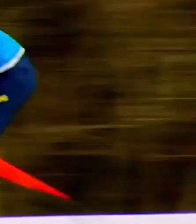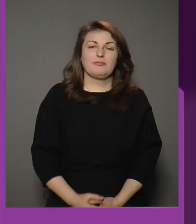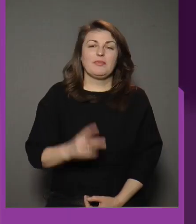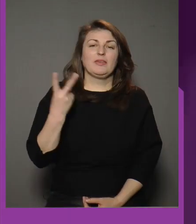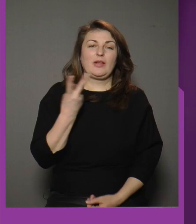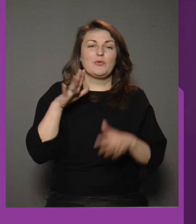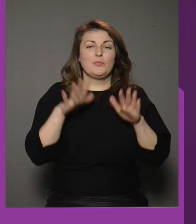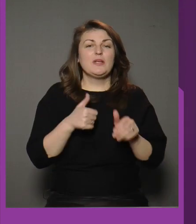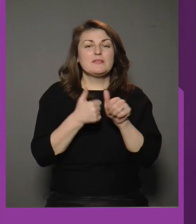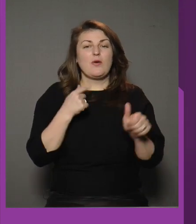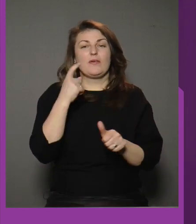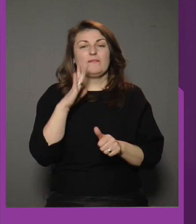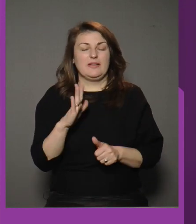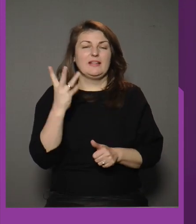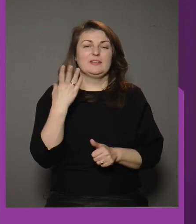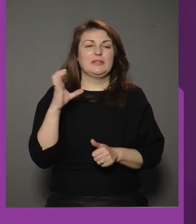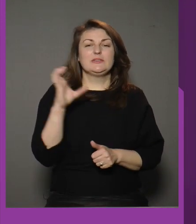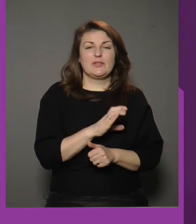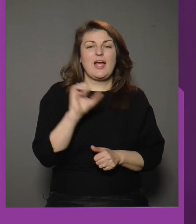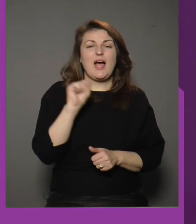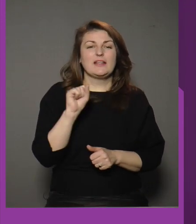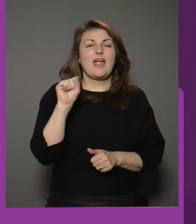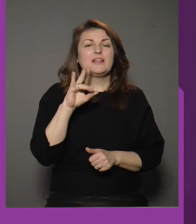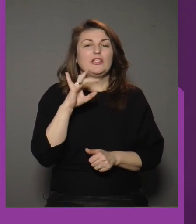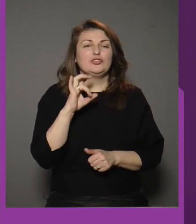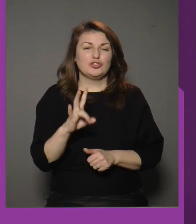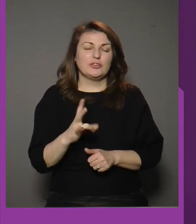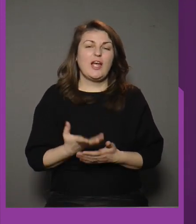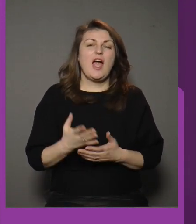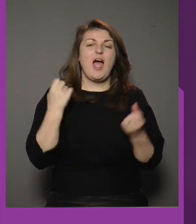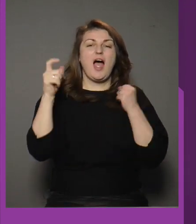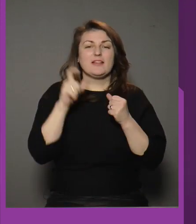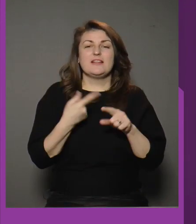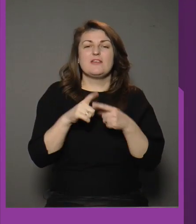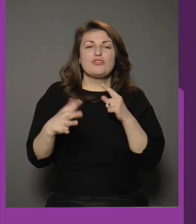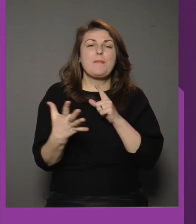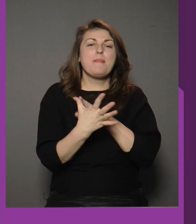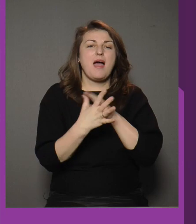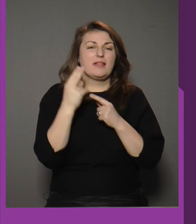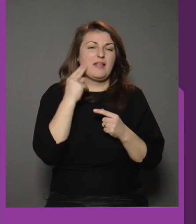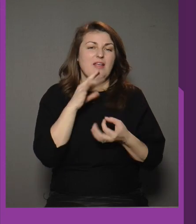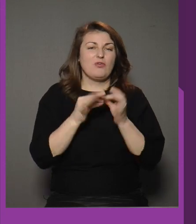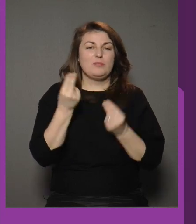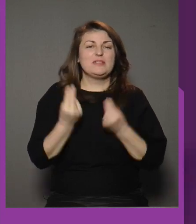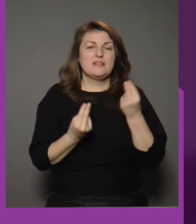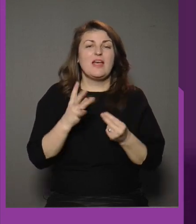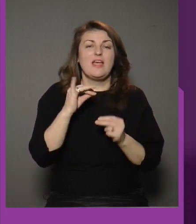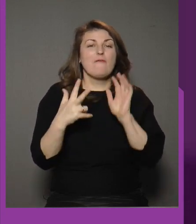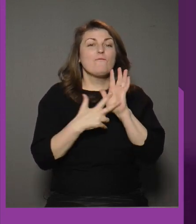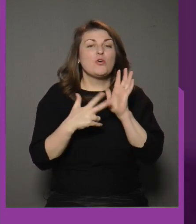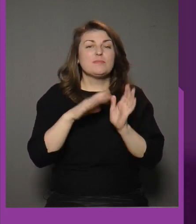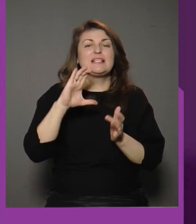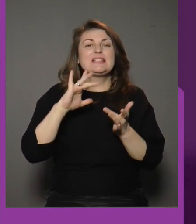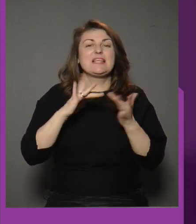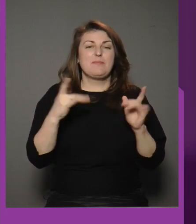відставанням в хвилину і 35 секунд Андрій Андріїшин. Атлета – це вже п'яті дефлімпійські ігри і 8-ма срібна